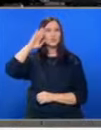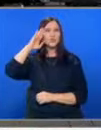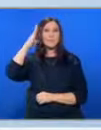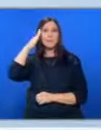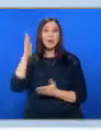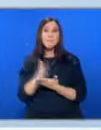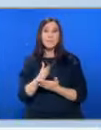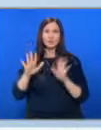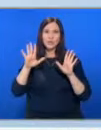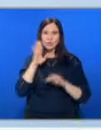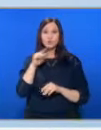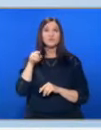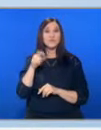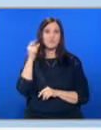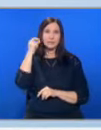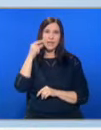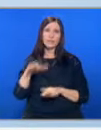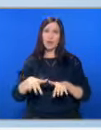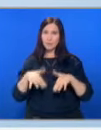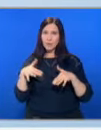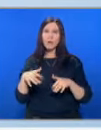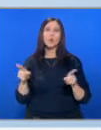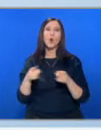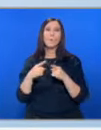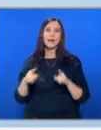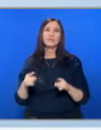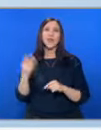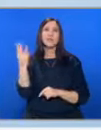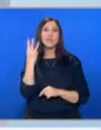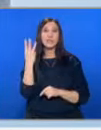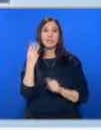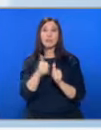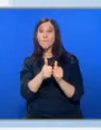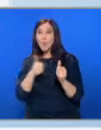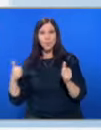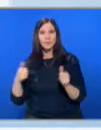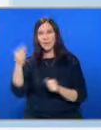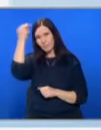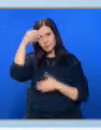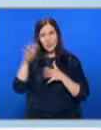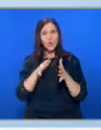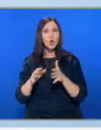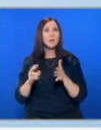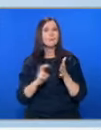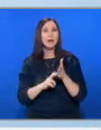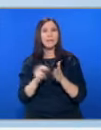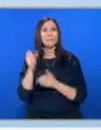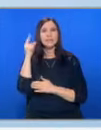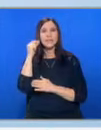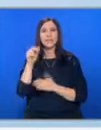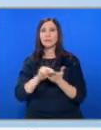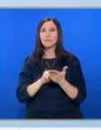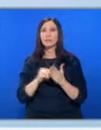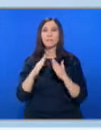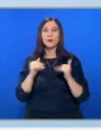между 10 души. Това са председателят на парламента, управителят и тримата подуправители на БНБ, председателят на Сметната палата